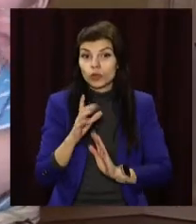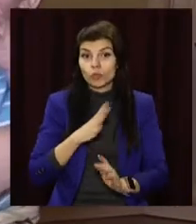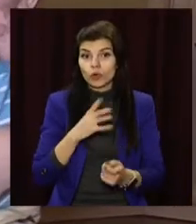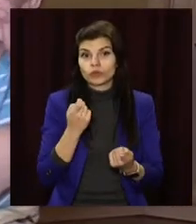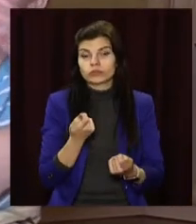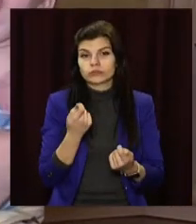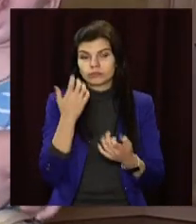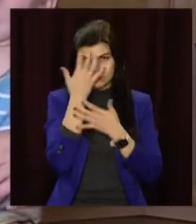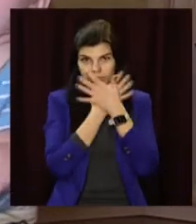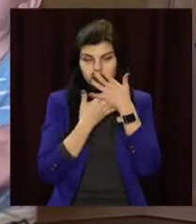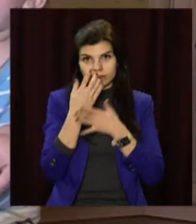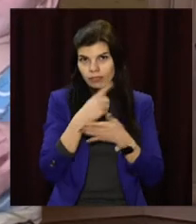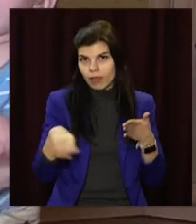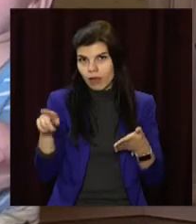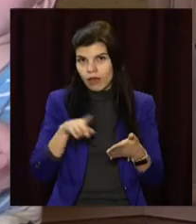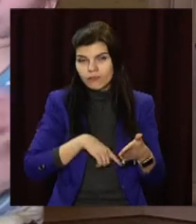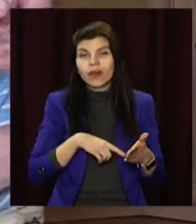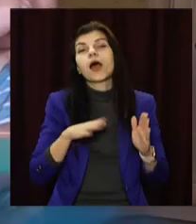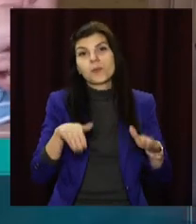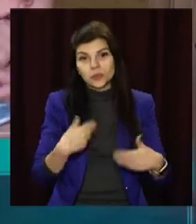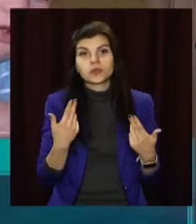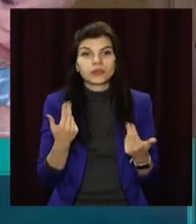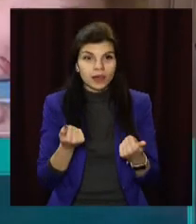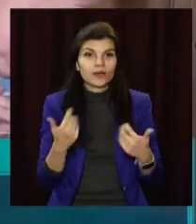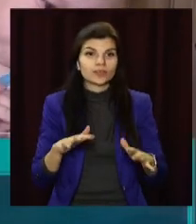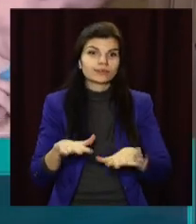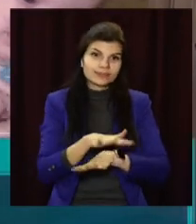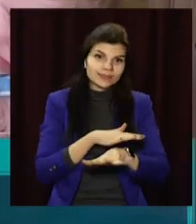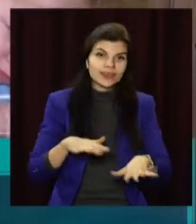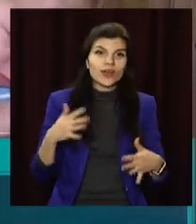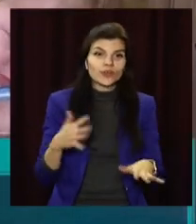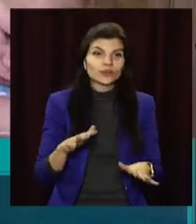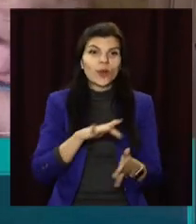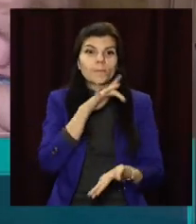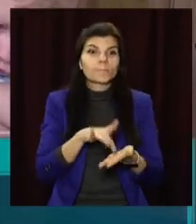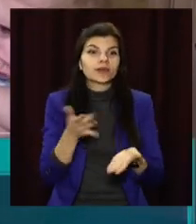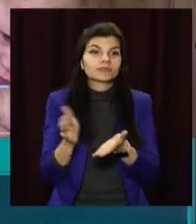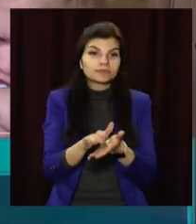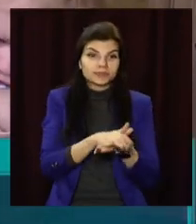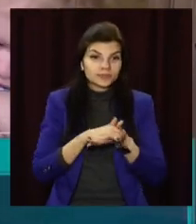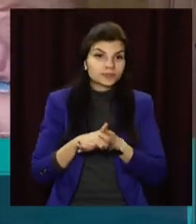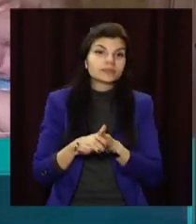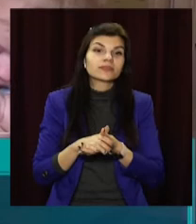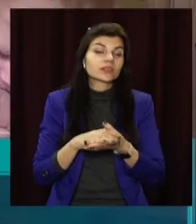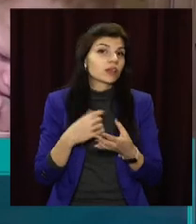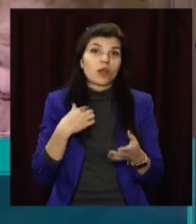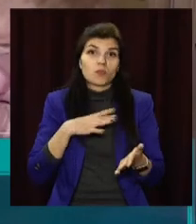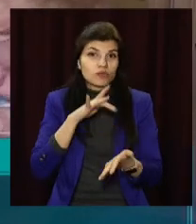трошечки аж не вірилося, а потім вже почала вживатися, вже з містом трохи ознайомилась, хоча його трохи і не